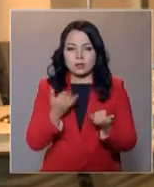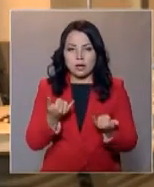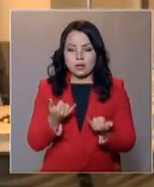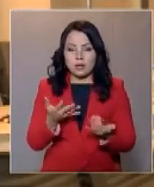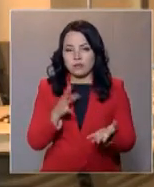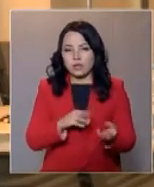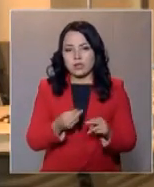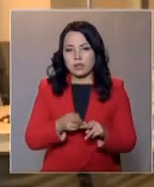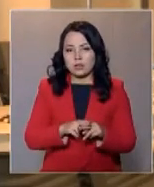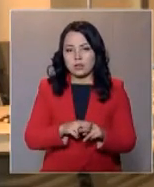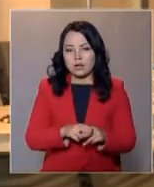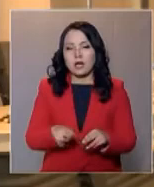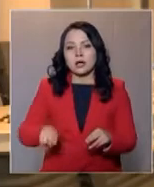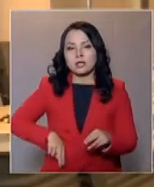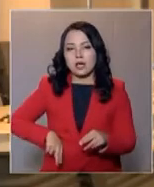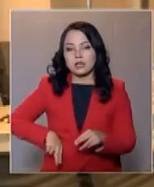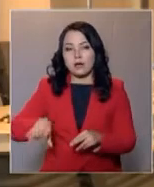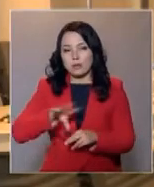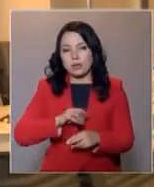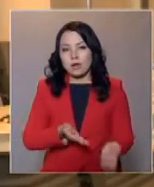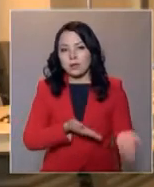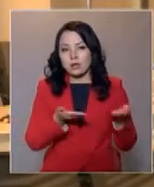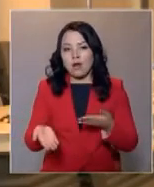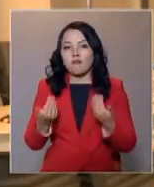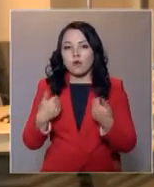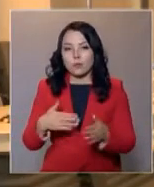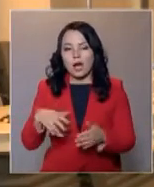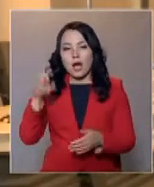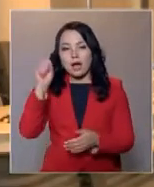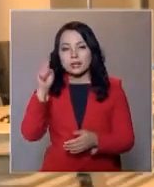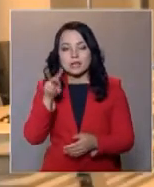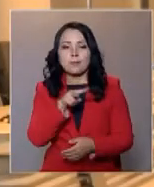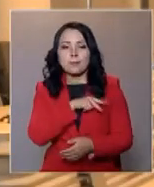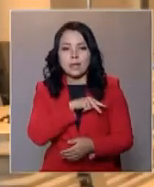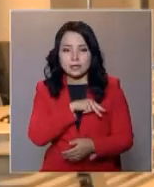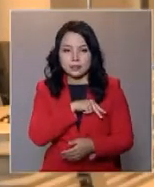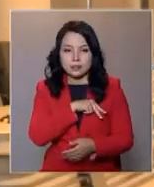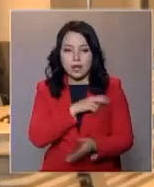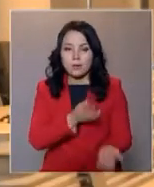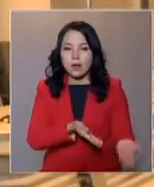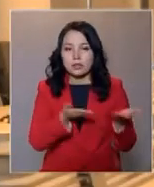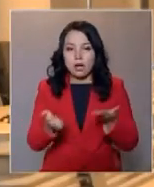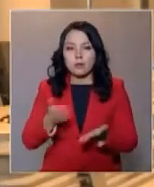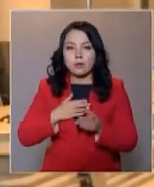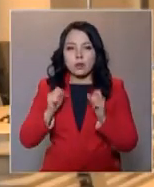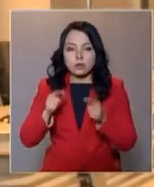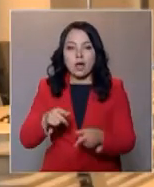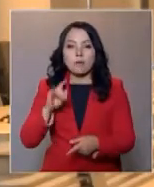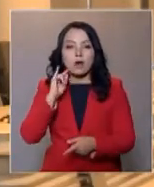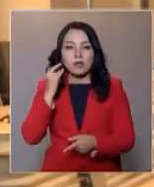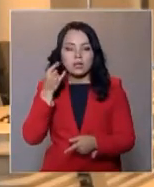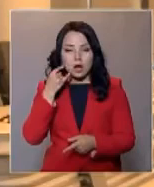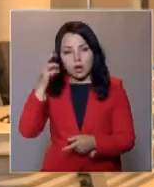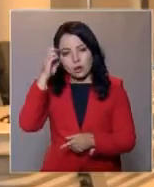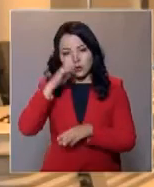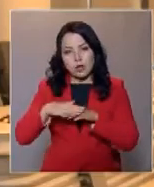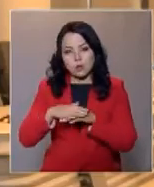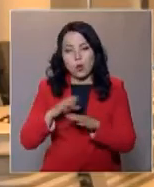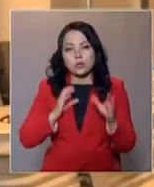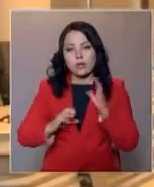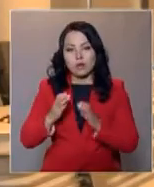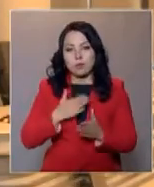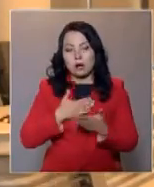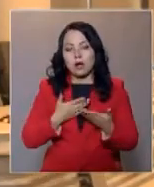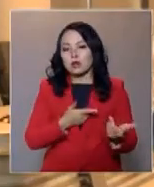приглашаю всех выпускников со знаком «Алтын Бельге» поступать в Павлодарский государственный университет. Мы